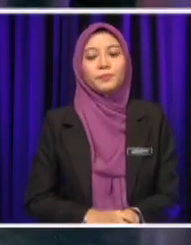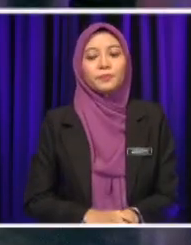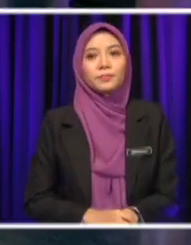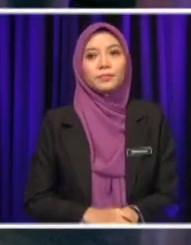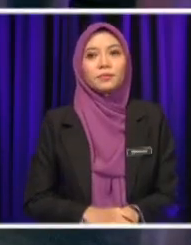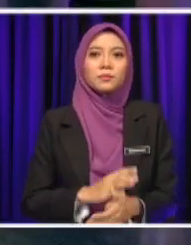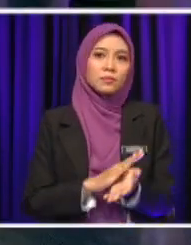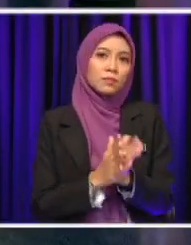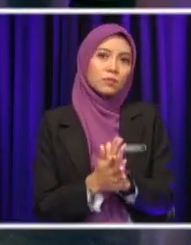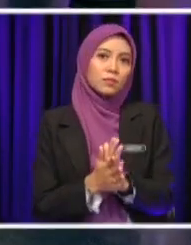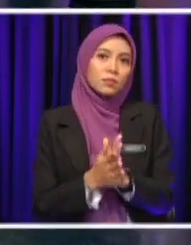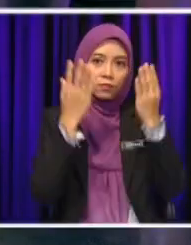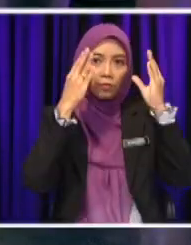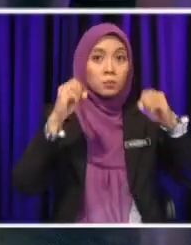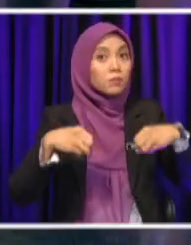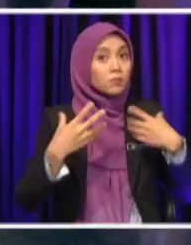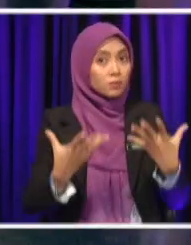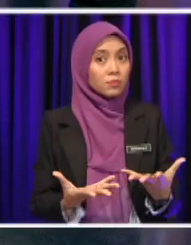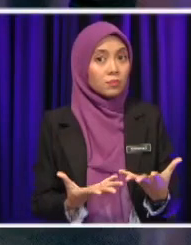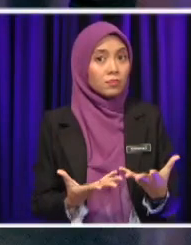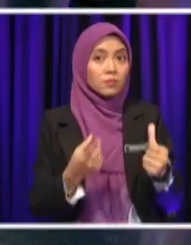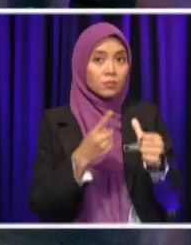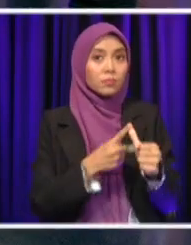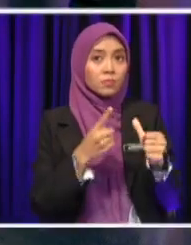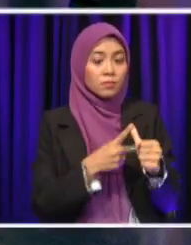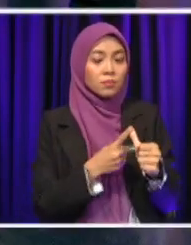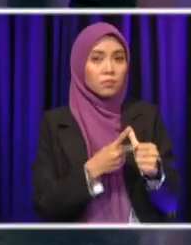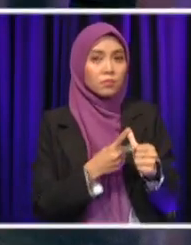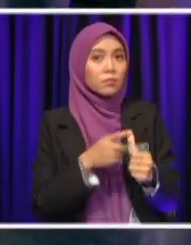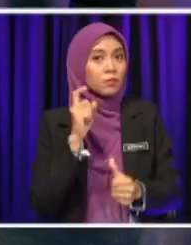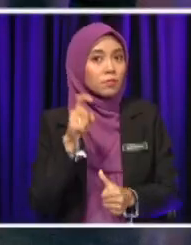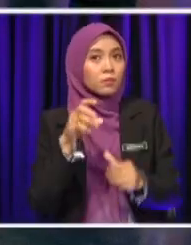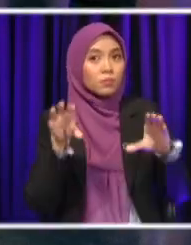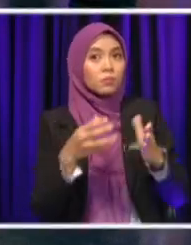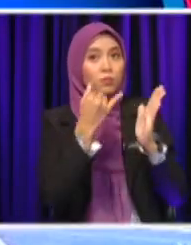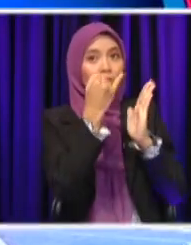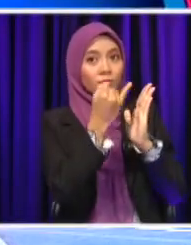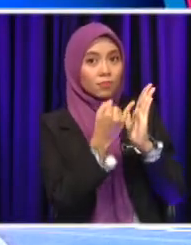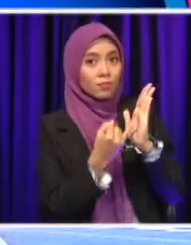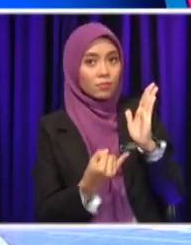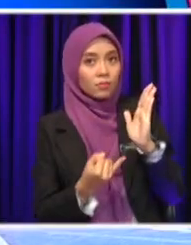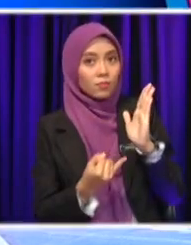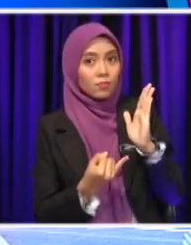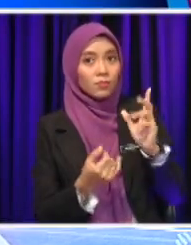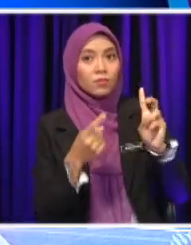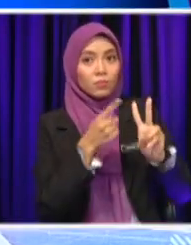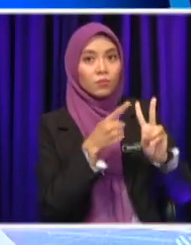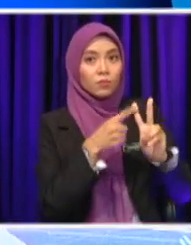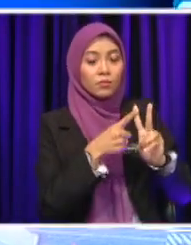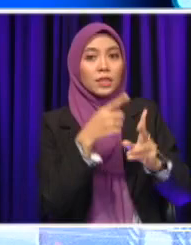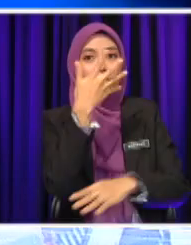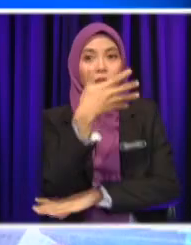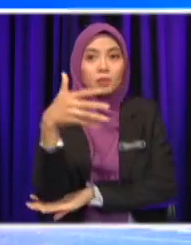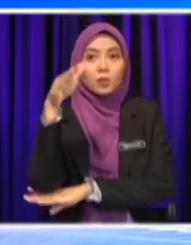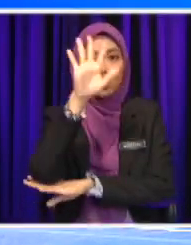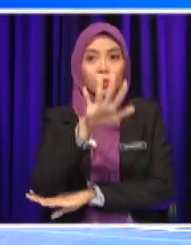Jadi cikgu, maknanya untuk pertama sekali kita kena buat lakaran terlebih dahulu. Betul. Dan yang kedua kita kena buat carta alih cikgu. Betul. Barulah